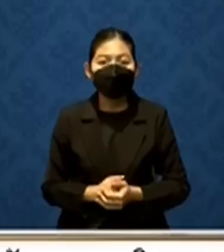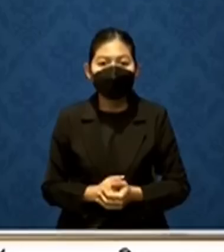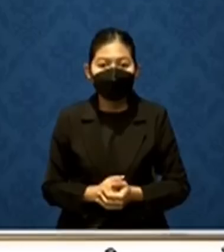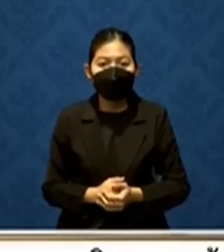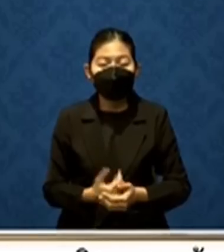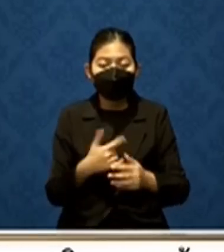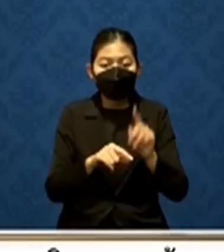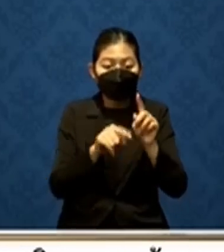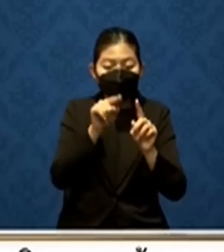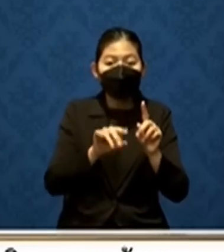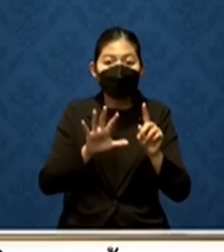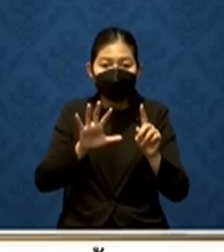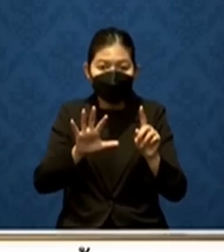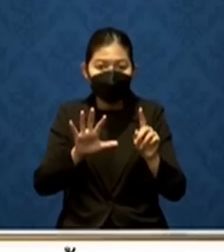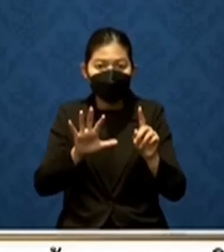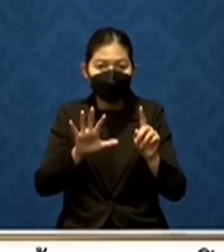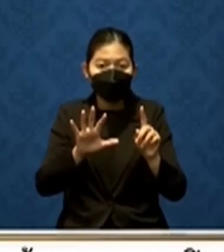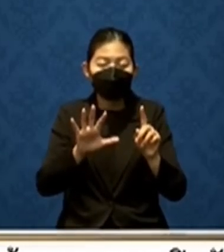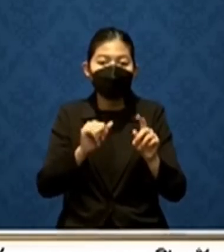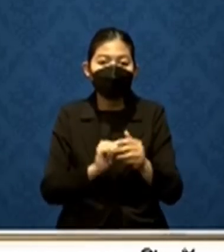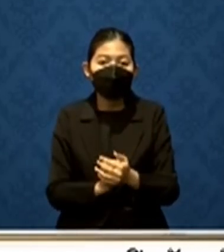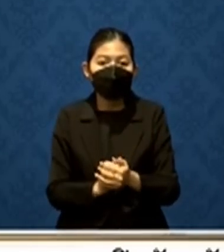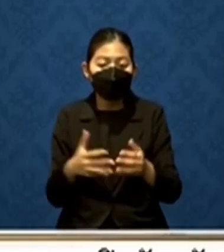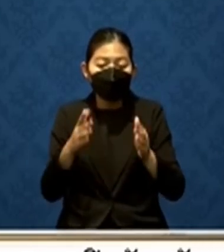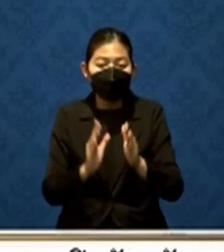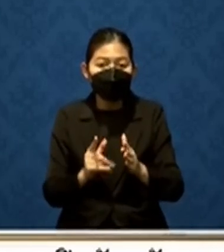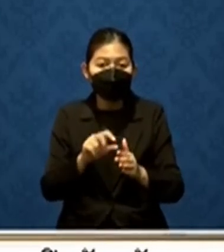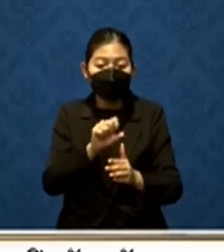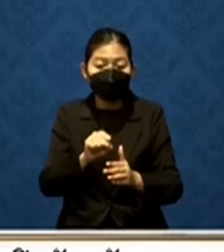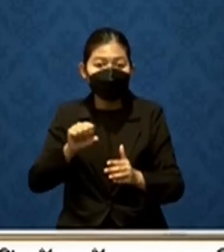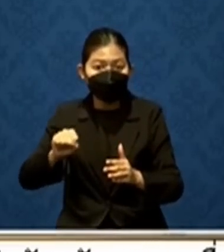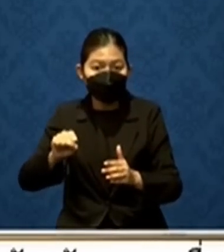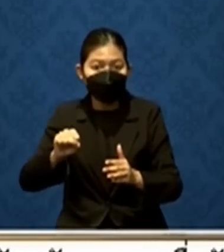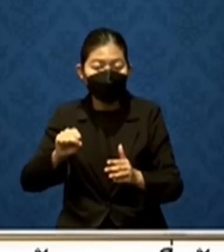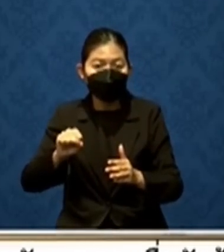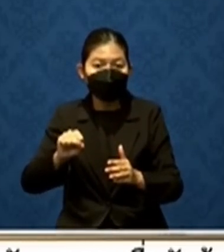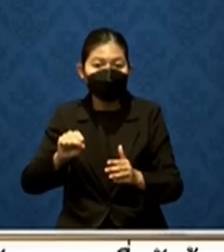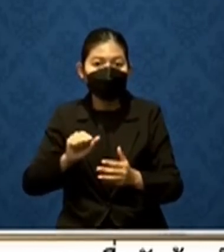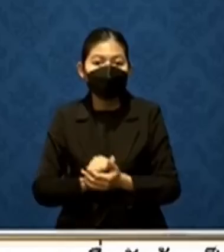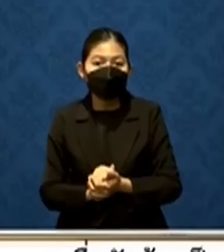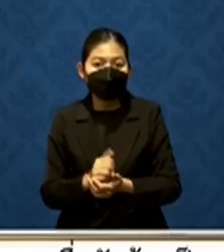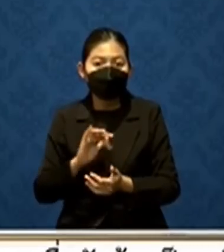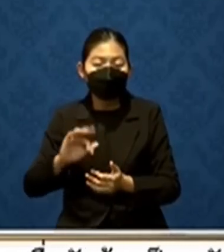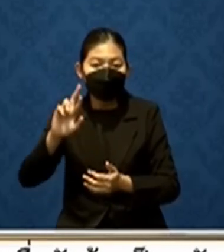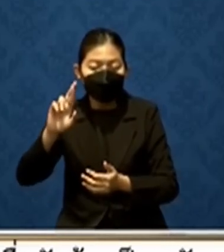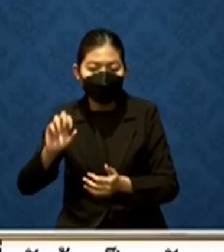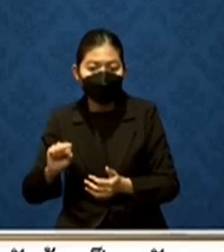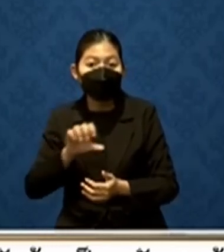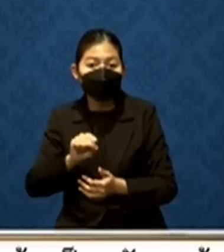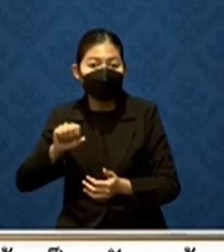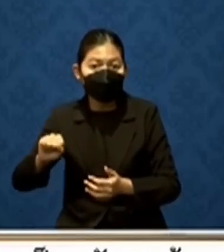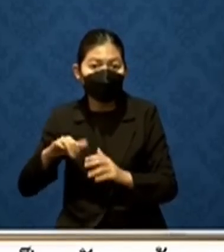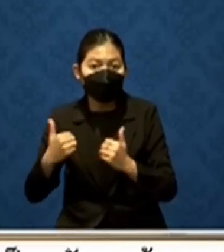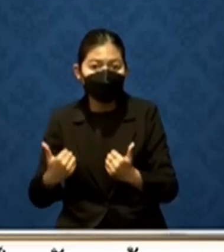กว่าหนึ่งในห้าของจำนวนสมาชิกสภาผู้แทนราษฎรเท่าที่มีอยู่ของสภาผู้แทนราษฎรทั้ง